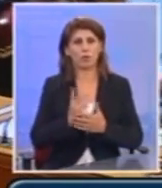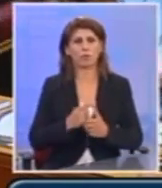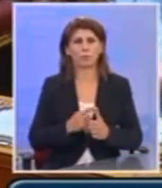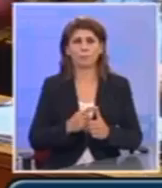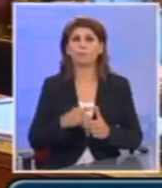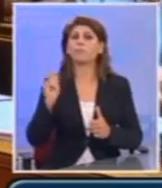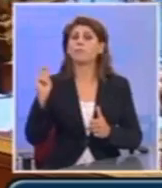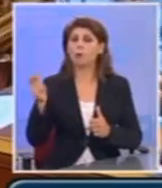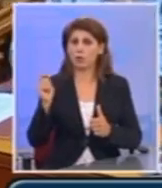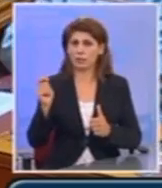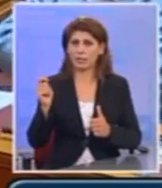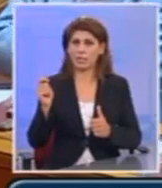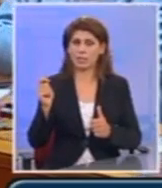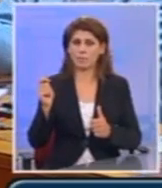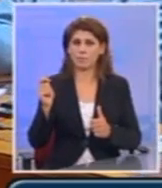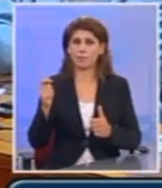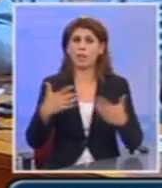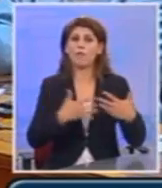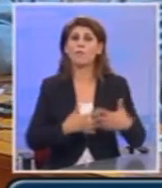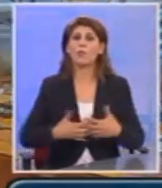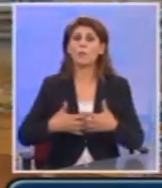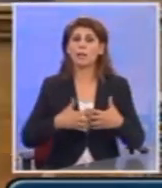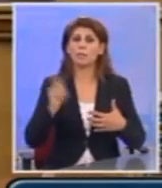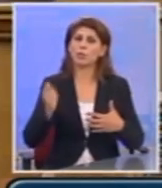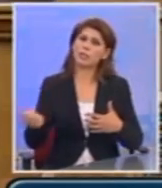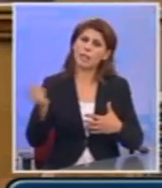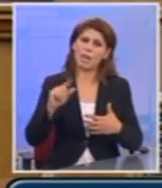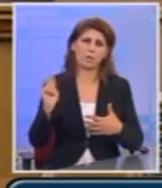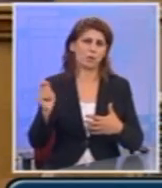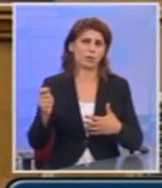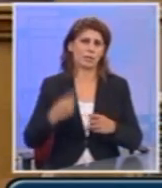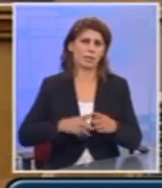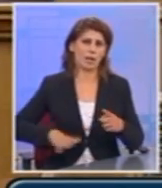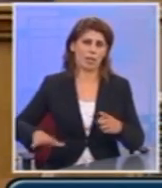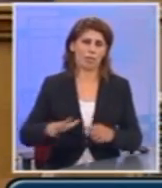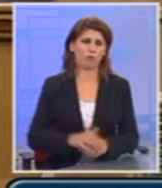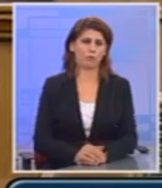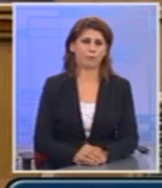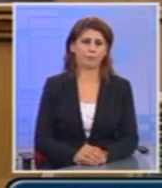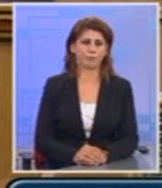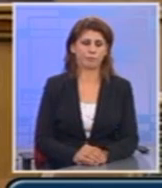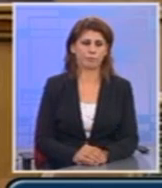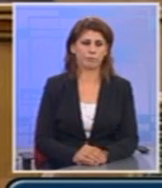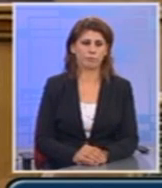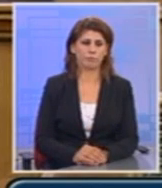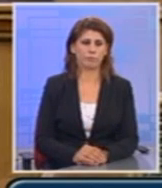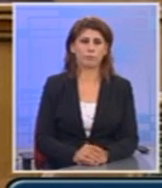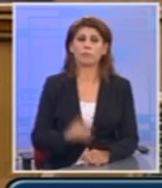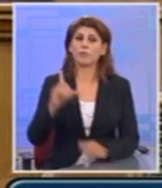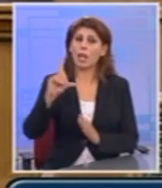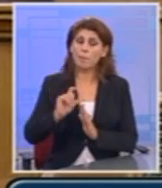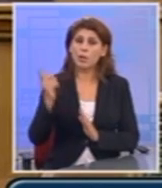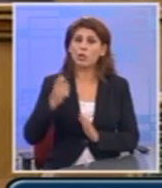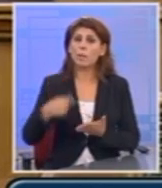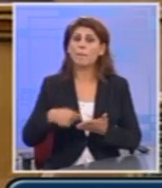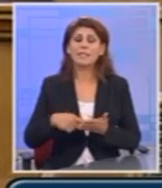οι πολιτικές βιομηχανικές πολιτικές και άλλες πολιτικές της χώρας έτσι λοιπόν χαμηλότερη ισθ